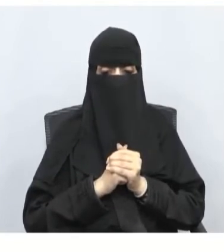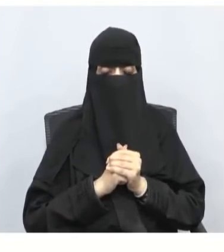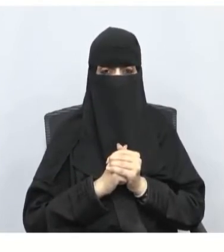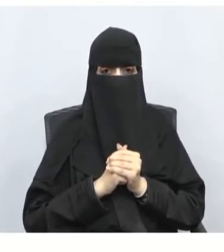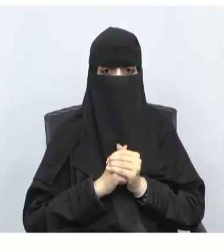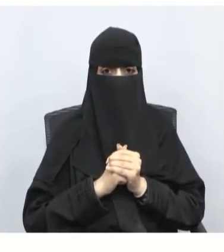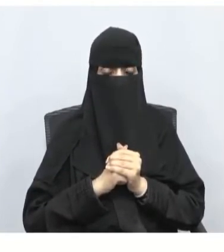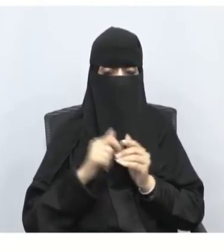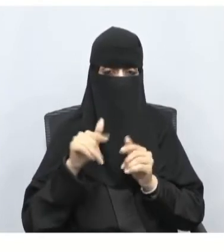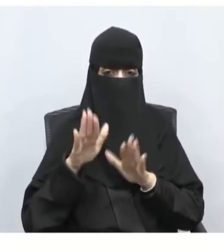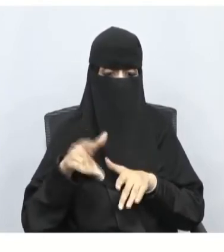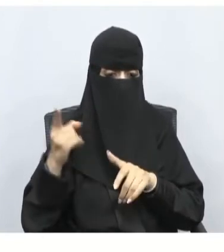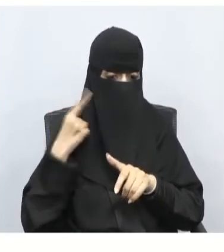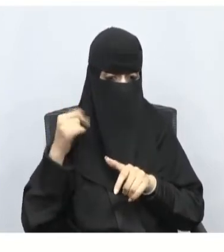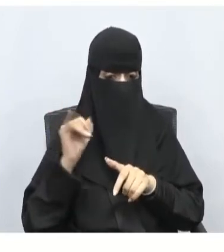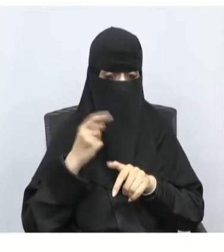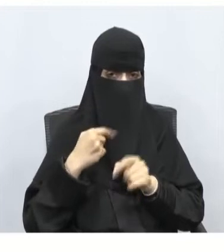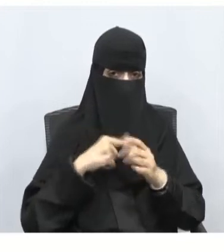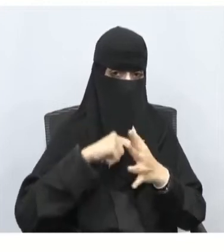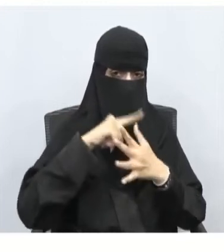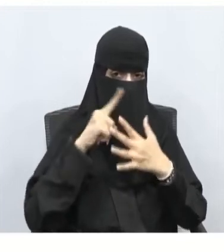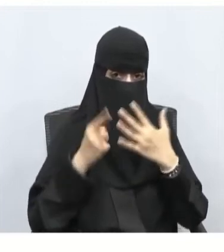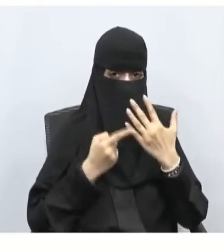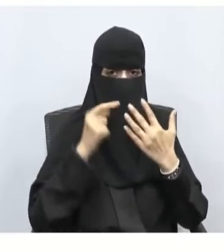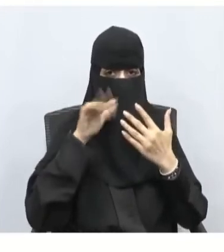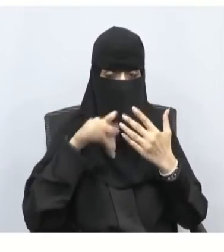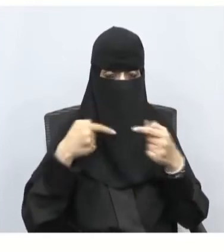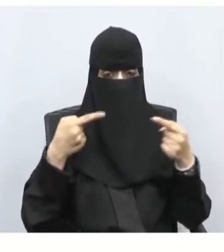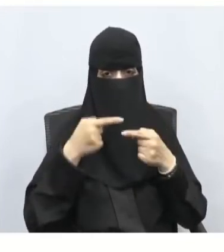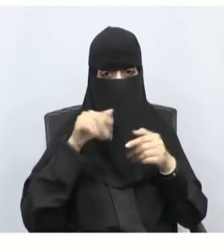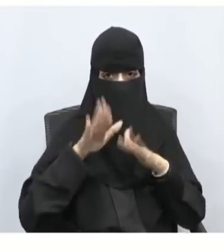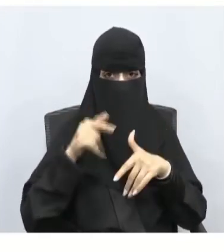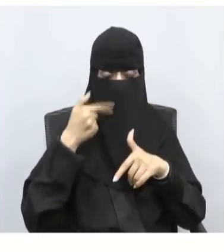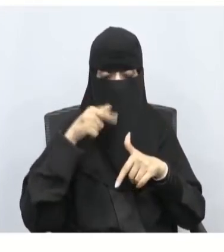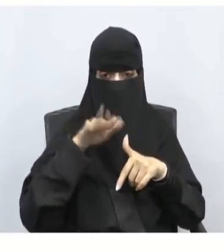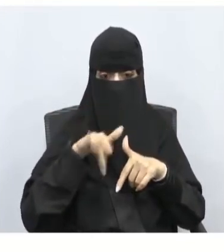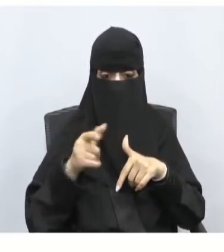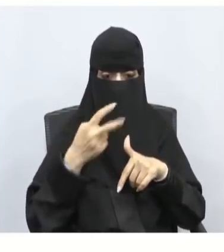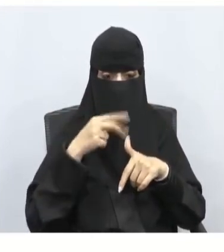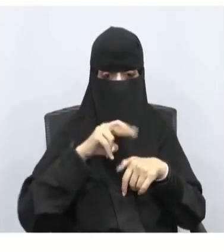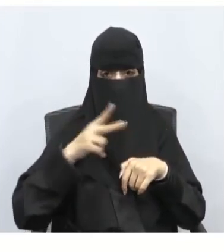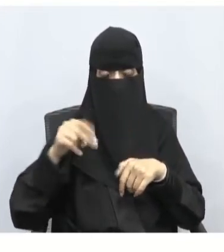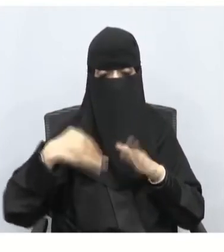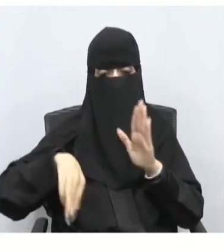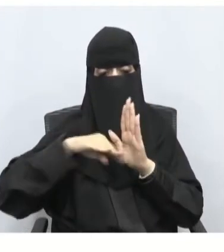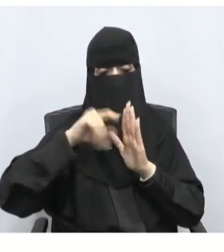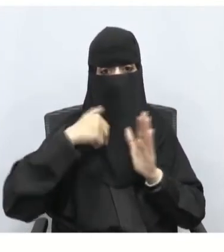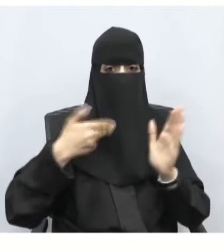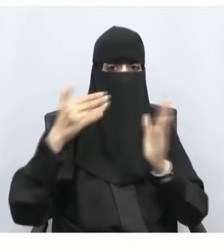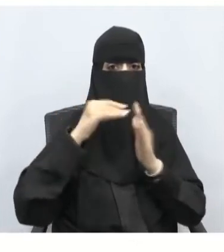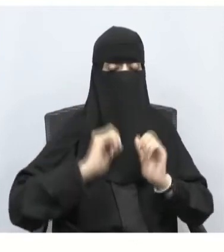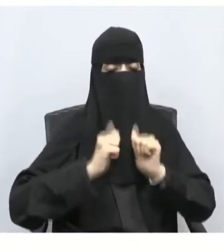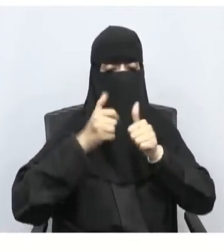علو الصوت يعد السمع من الحواس الخمس التي تمر بها عدة مراحل حتى